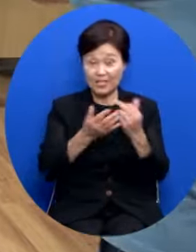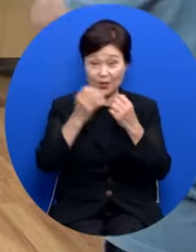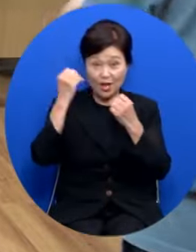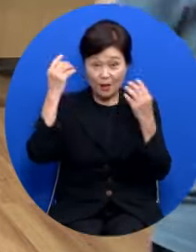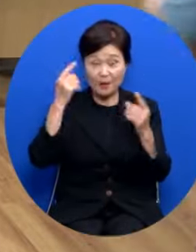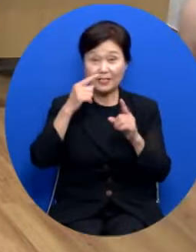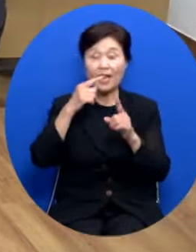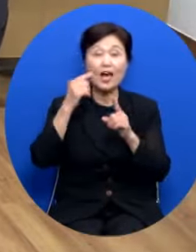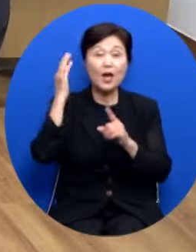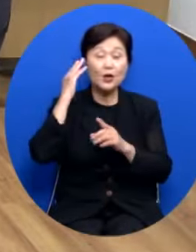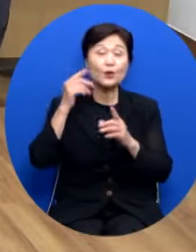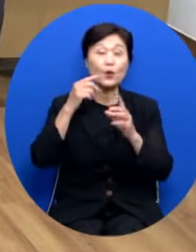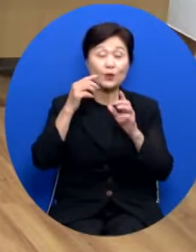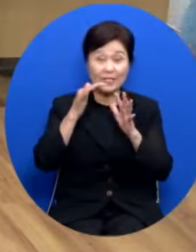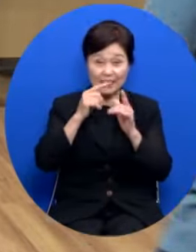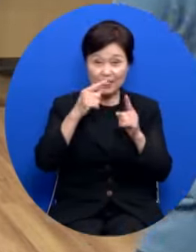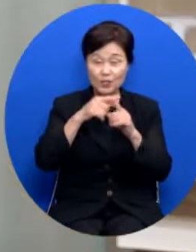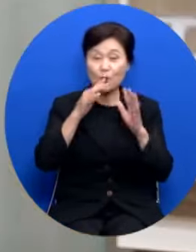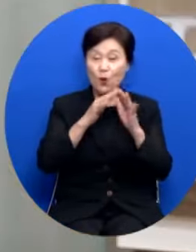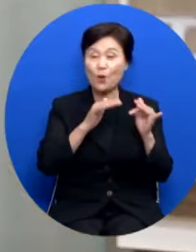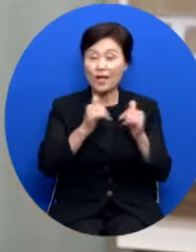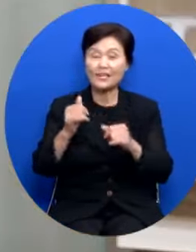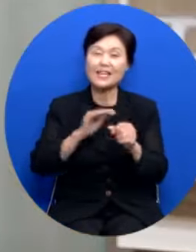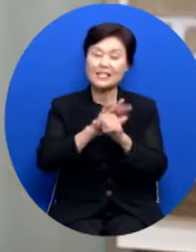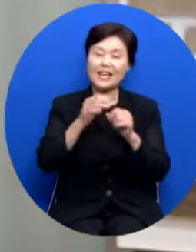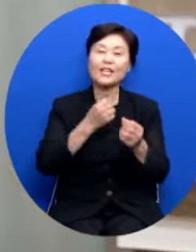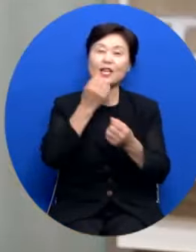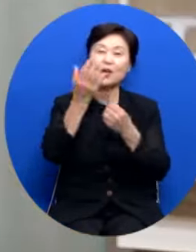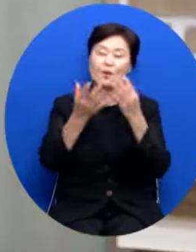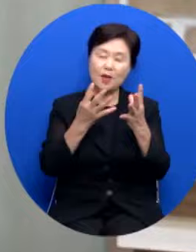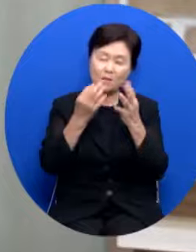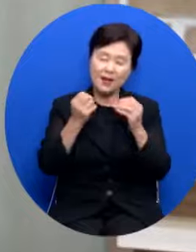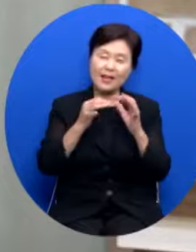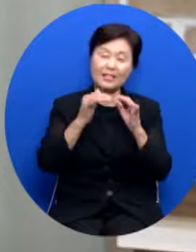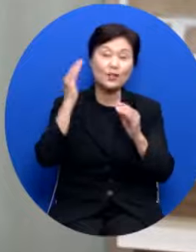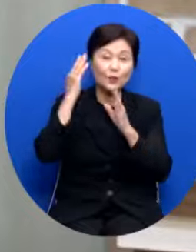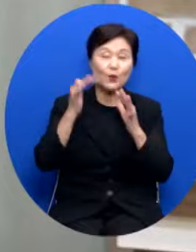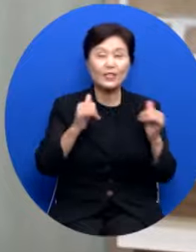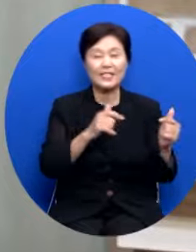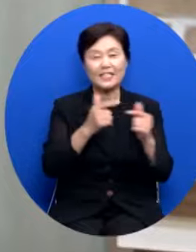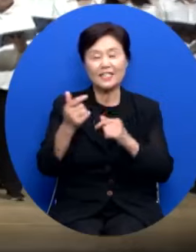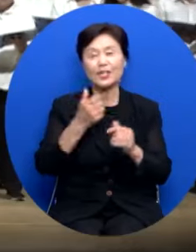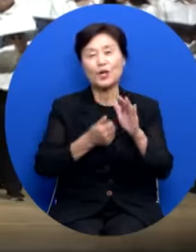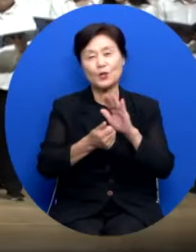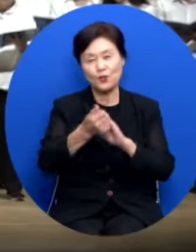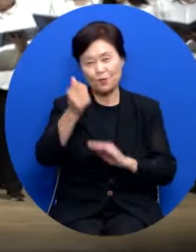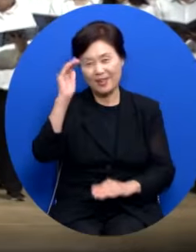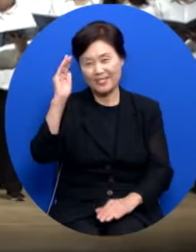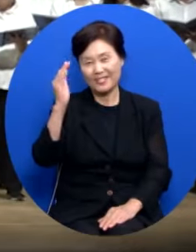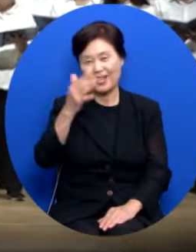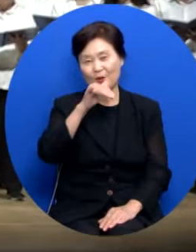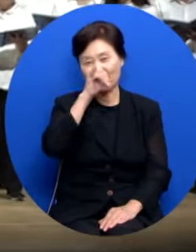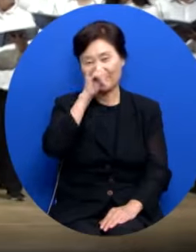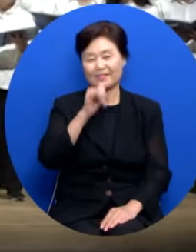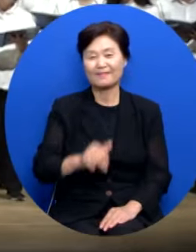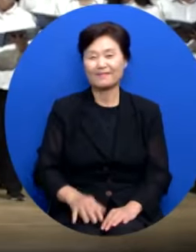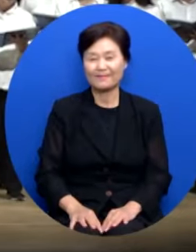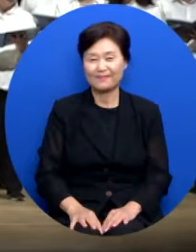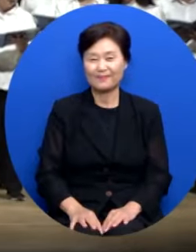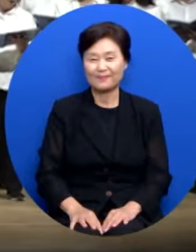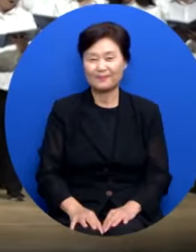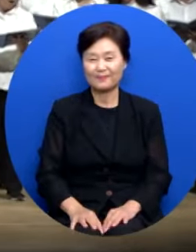농아교회의 마음을 돌리는 찬양의 고백이 많은 이들에게 위로와 소망이 되고 있습니다. CTS 뉴스 박지영입니다.